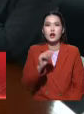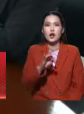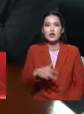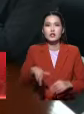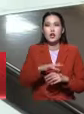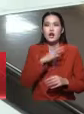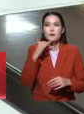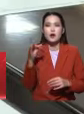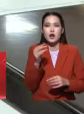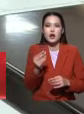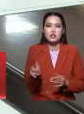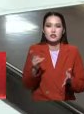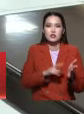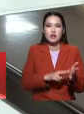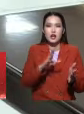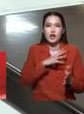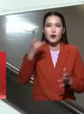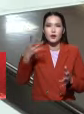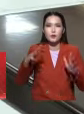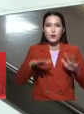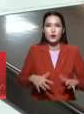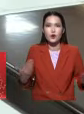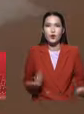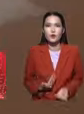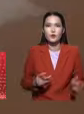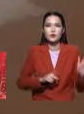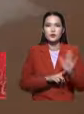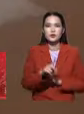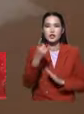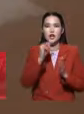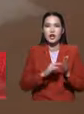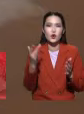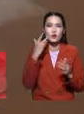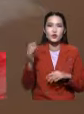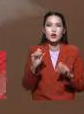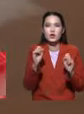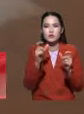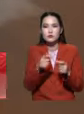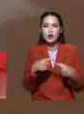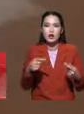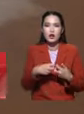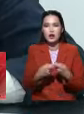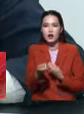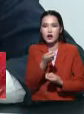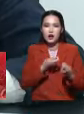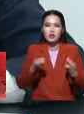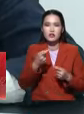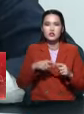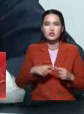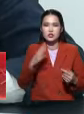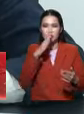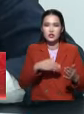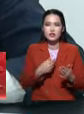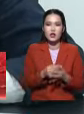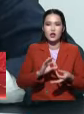бұрын ғана көшіп келген. Көп қабатты тұрғын үйге жайғасқан ол бастапқыда терезелерін қымтап жауып жүруге мәжбүр болыпты. Өйткені оның үйіне жақын жердегі